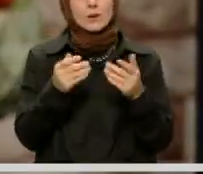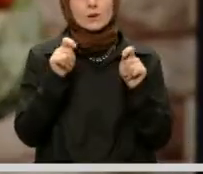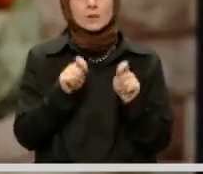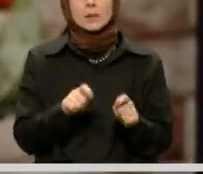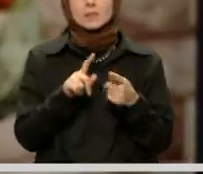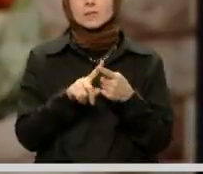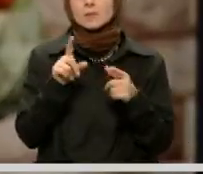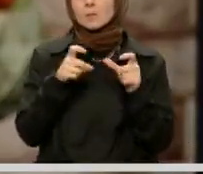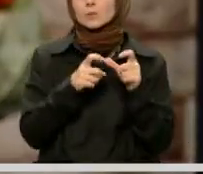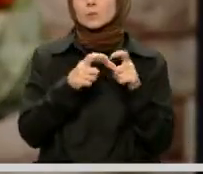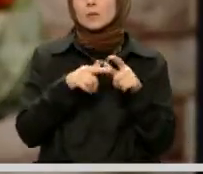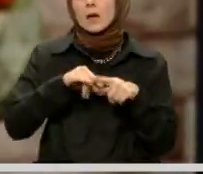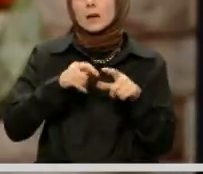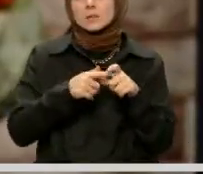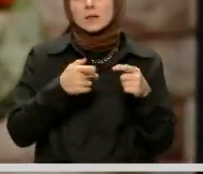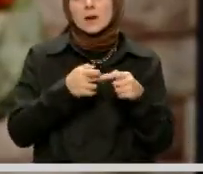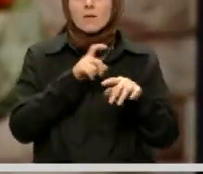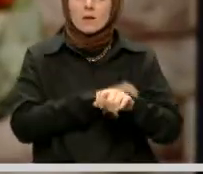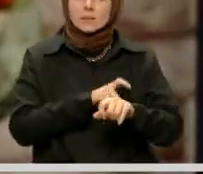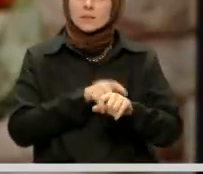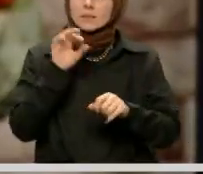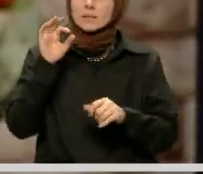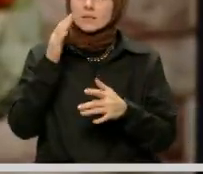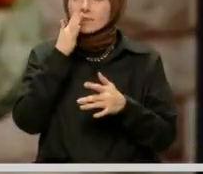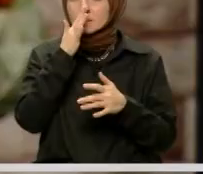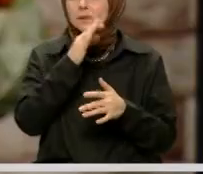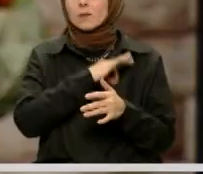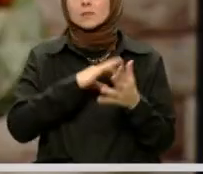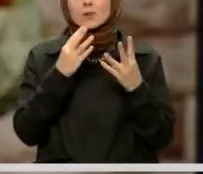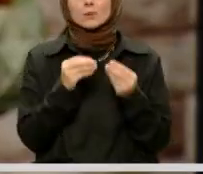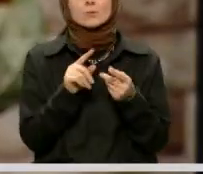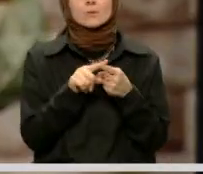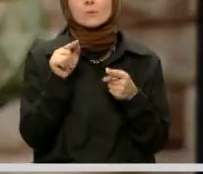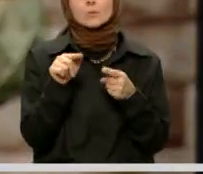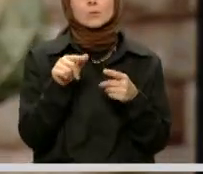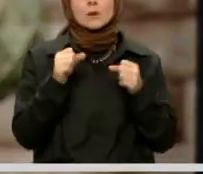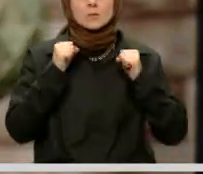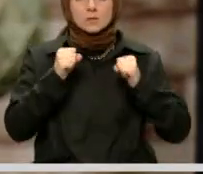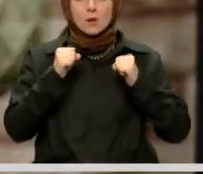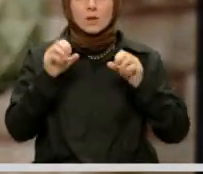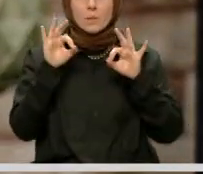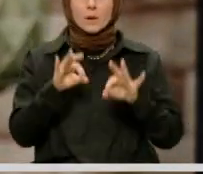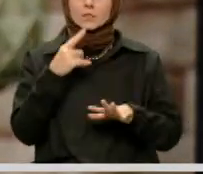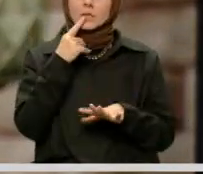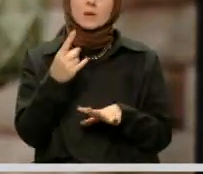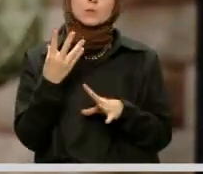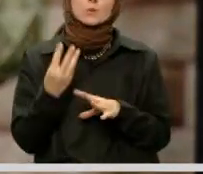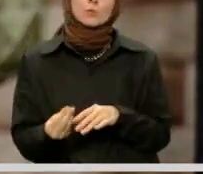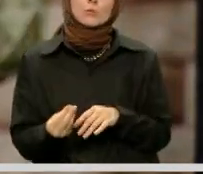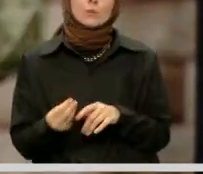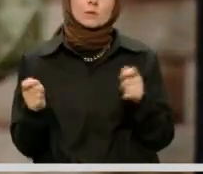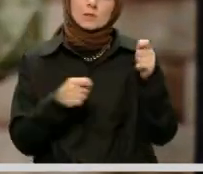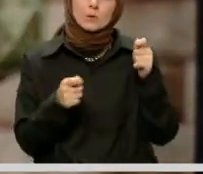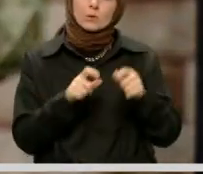Seher vaktini değerlendirin. Bu ilahi programa zinde ve dinamik bir şekilde başlayın demiş oluyor aslında sahur vakti